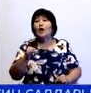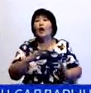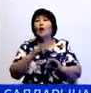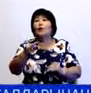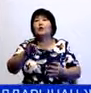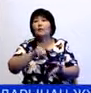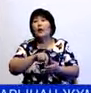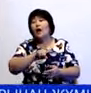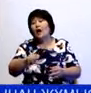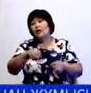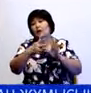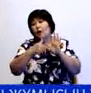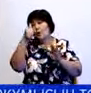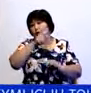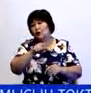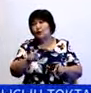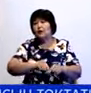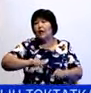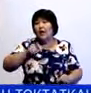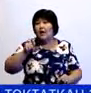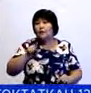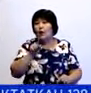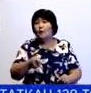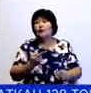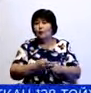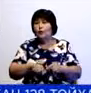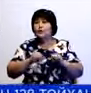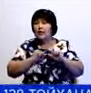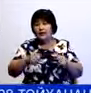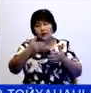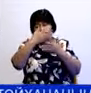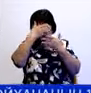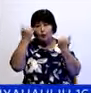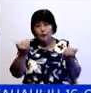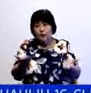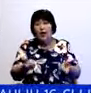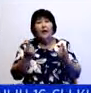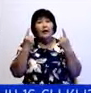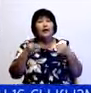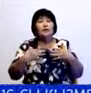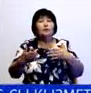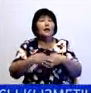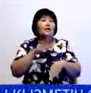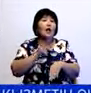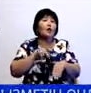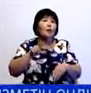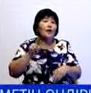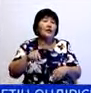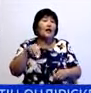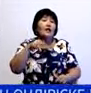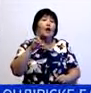bolğan. Arada 18 jıl ötse de әріптестері onun osınau yerligin umutkan jok. Кәсіби мереке қарсаңында полицейлер